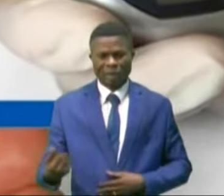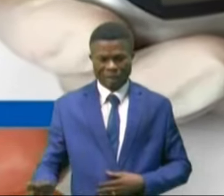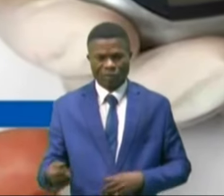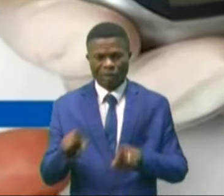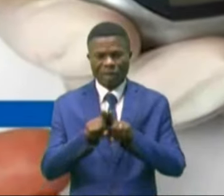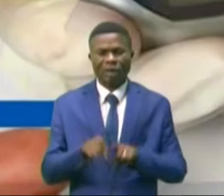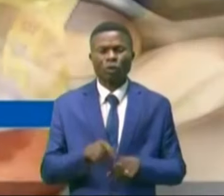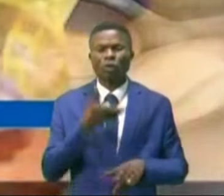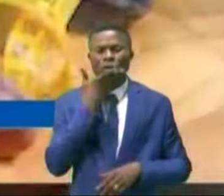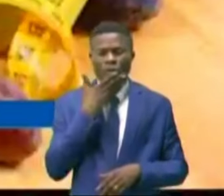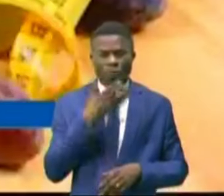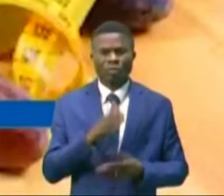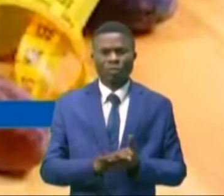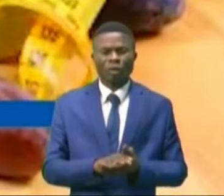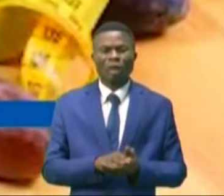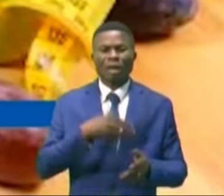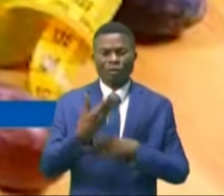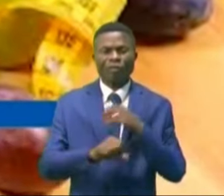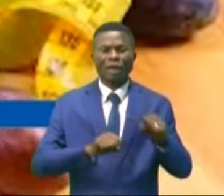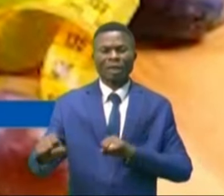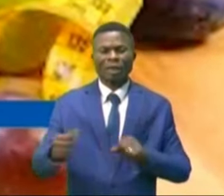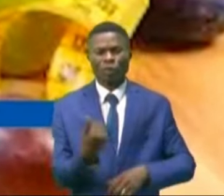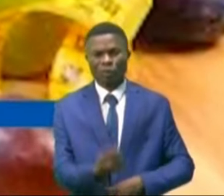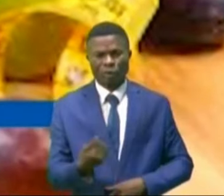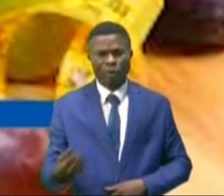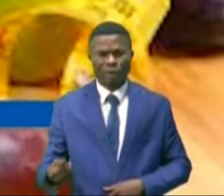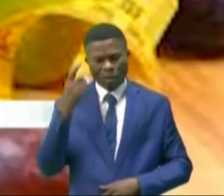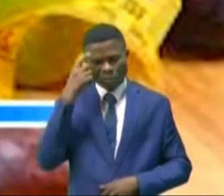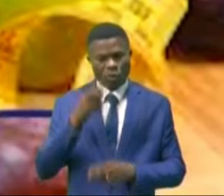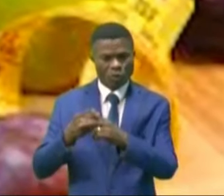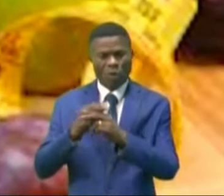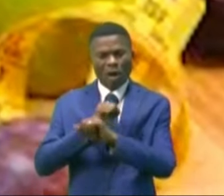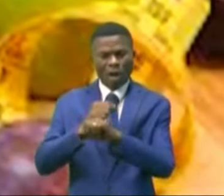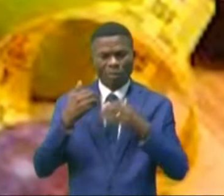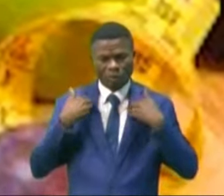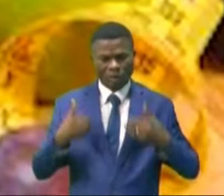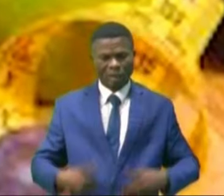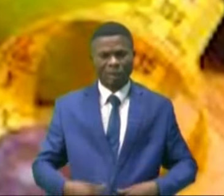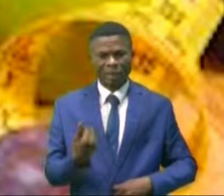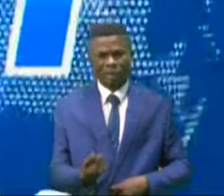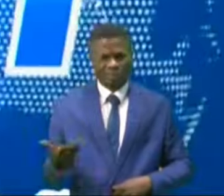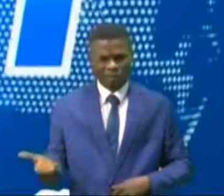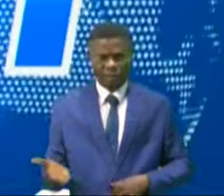donc réaliser des tests aux enfants pour veiller à leur santé.